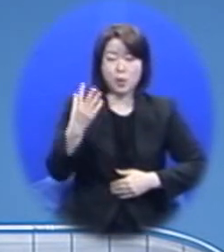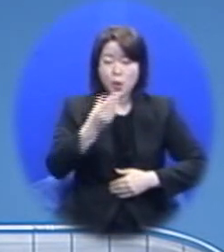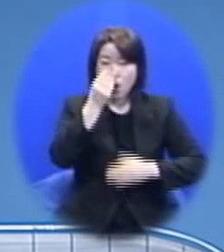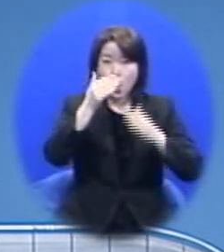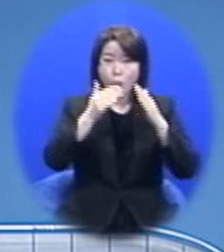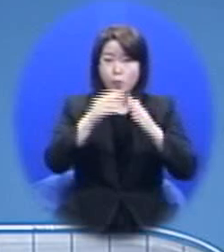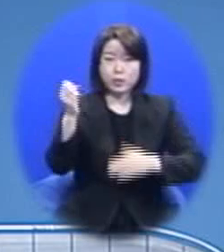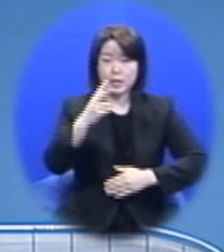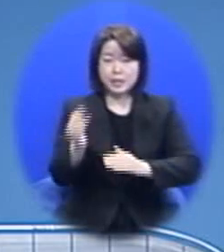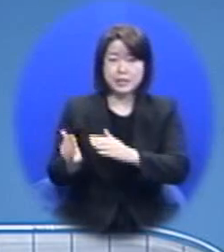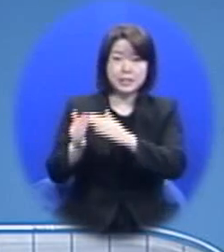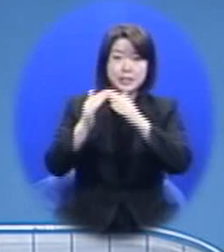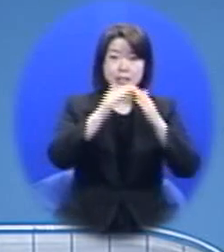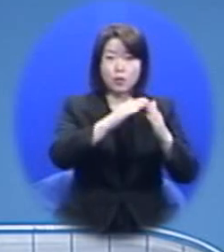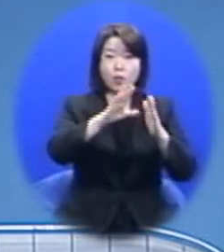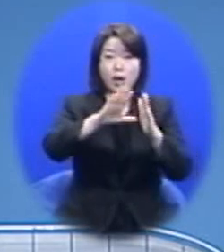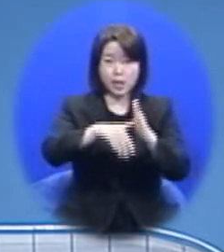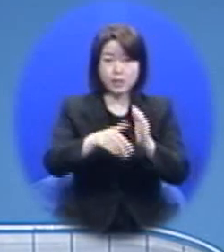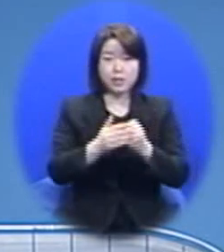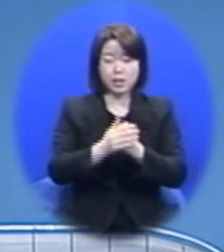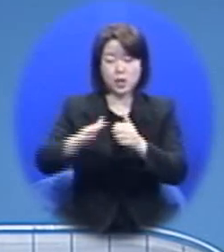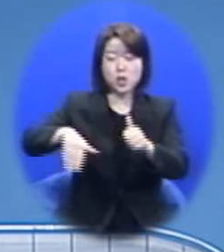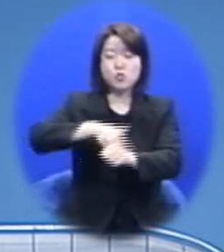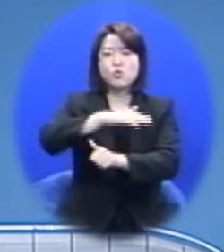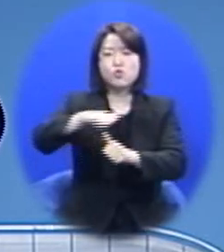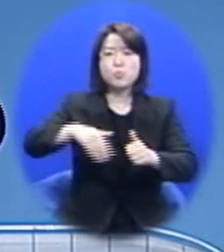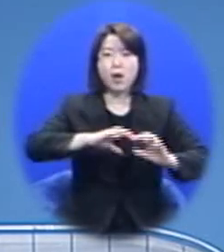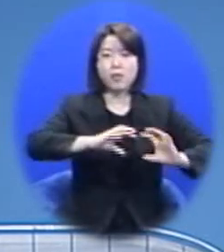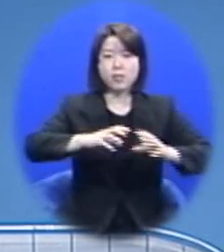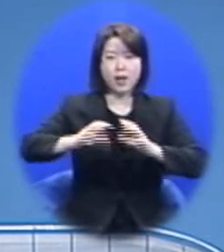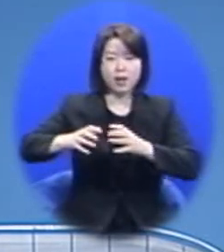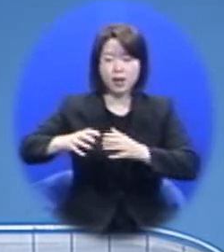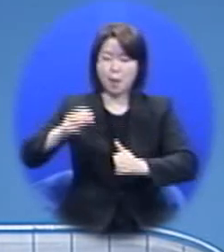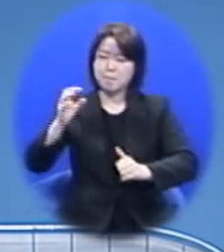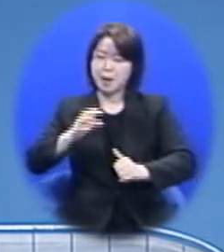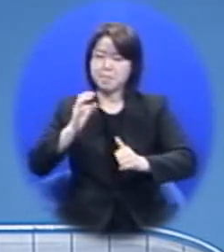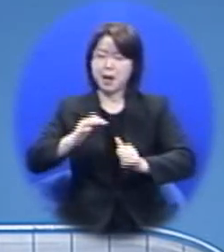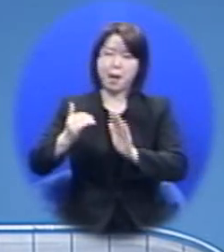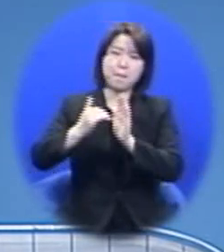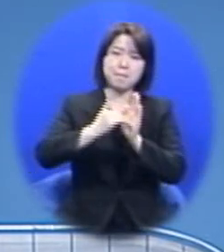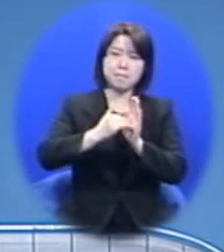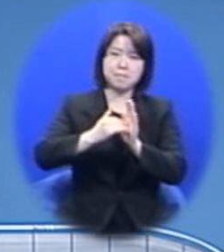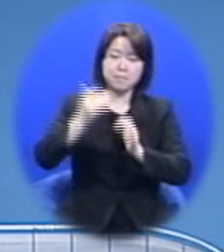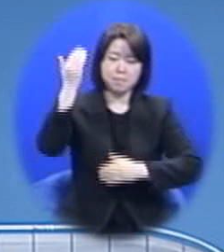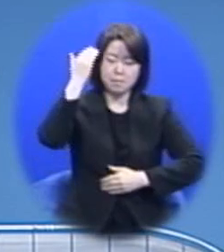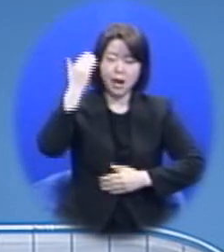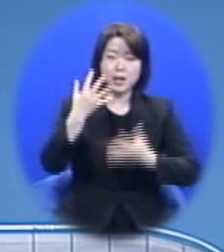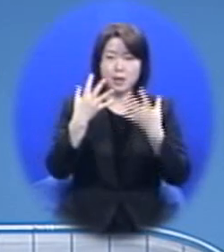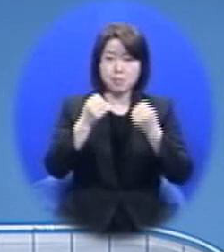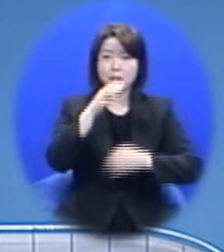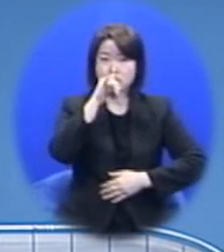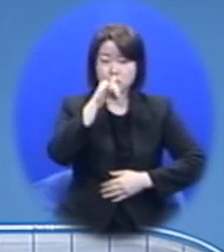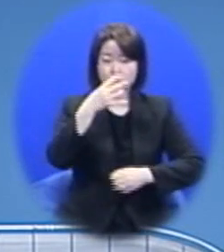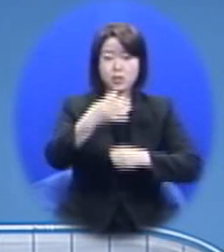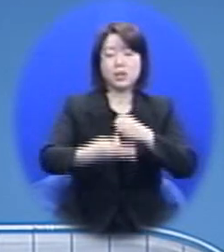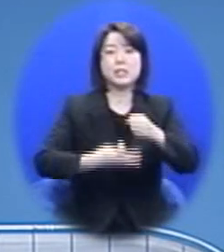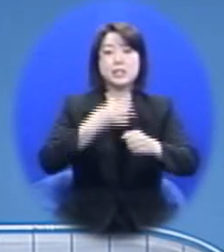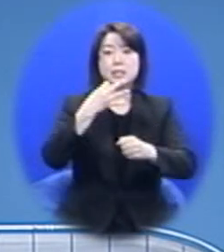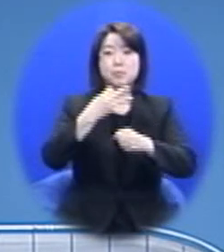주위에 있는 나라들이 얼마나 강하게 박해를 하고 방해를 했는지 14년 동안이나 성전